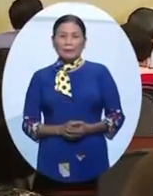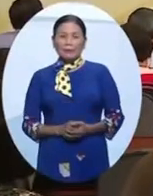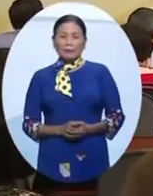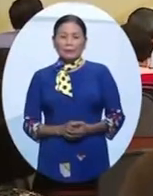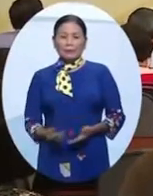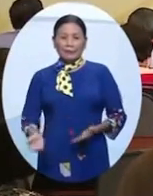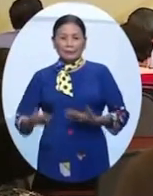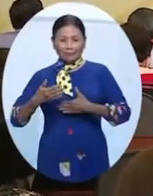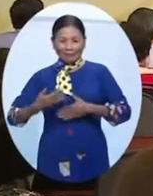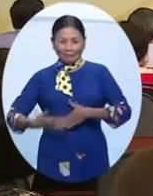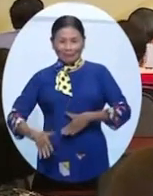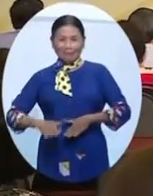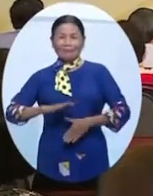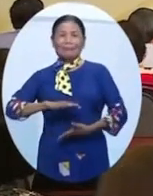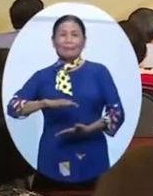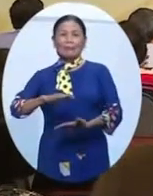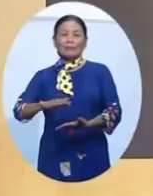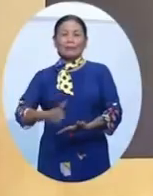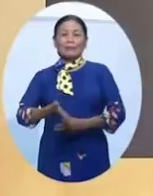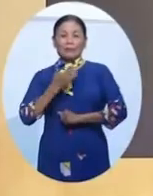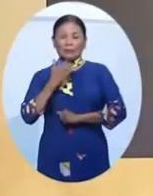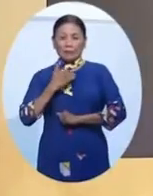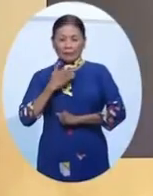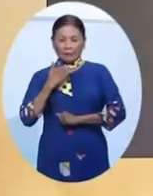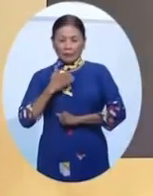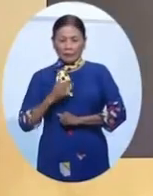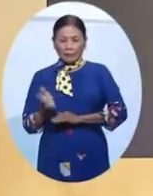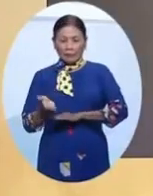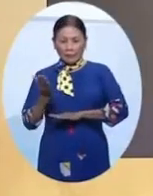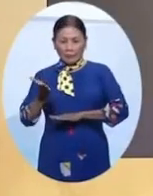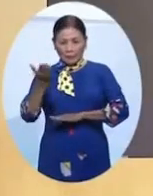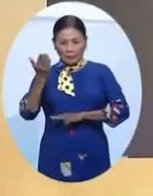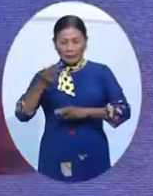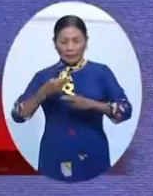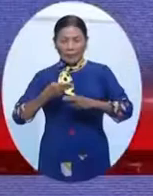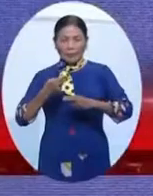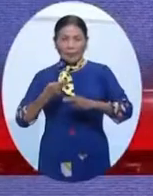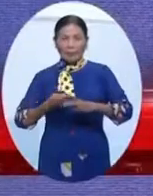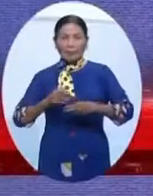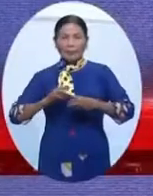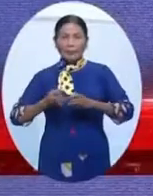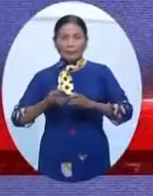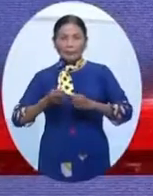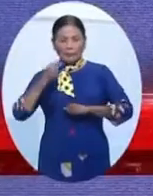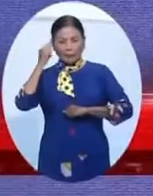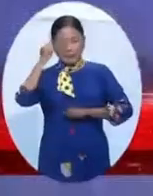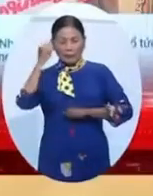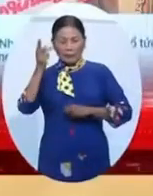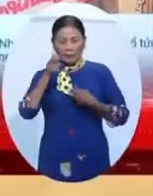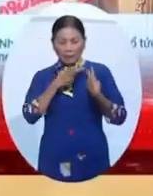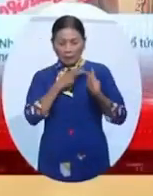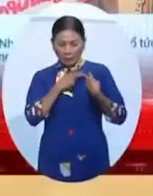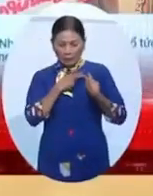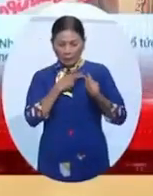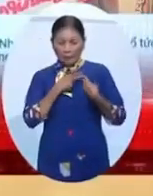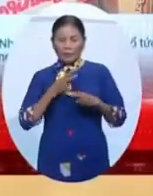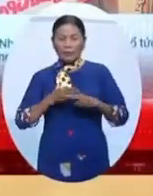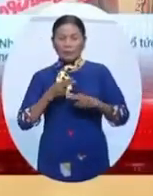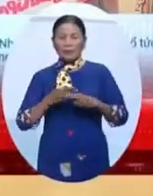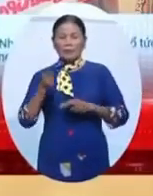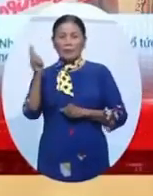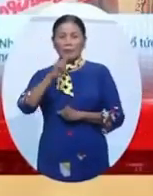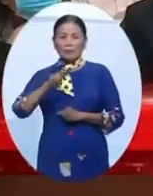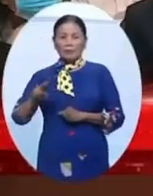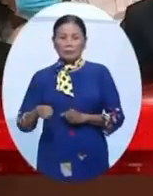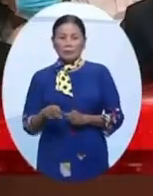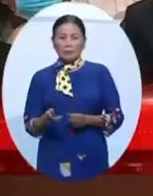Qua giải thưởng này, thành phố cũng mong muốn tăng mức độ nhận diện thương hiệu của doanh nghiệp, giúp doanh nghiệp nhận thức về vai trò của thương hiệu Việt. Từ đây cũng có tác động ngược lại